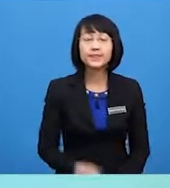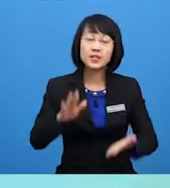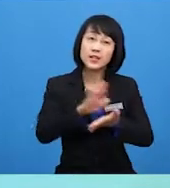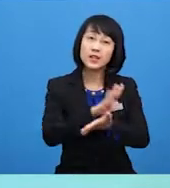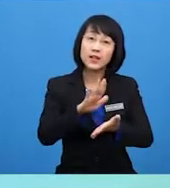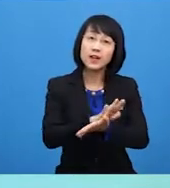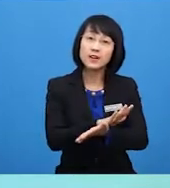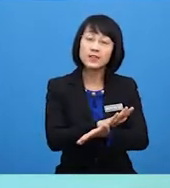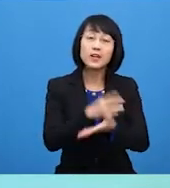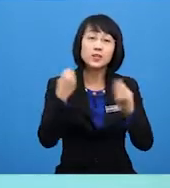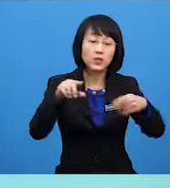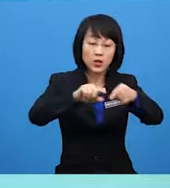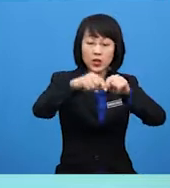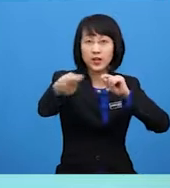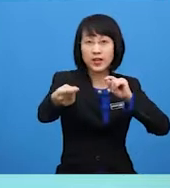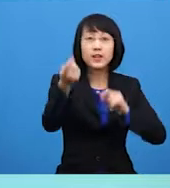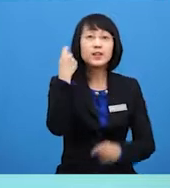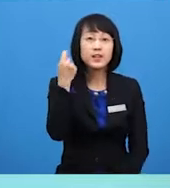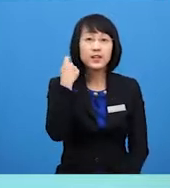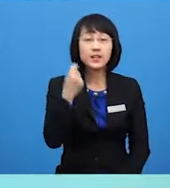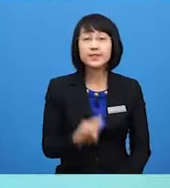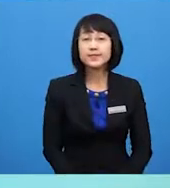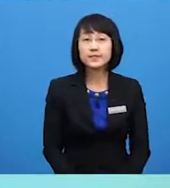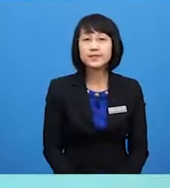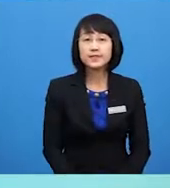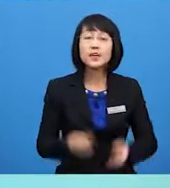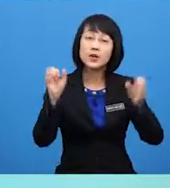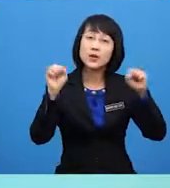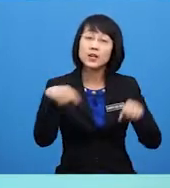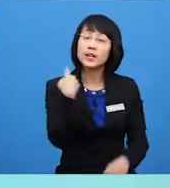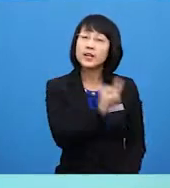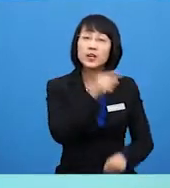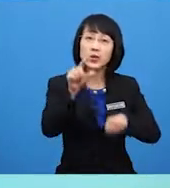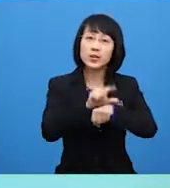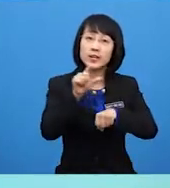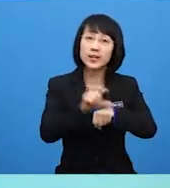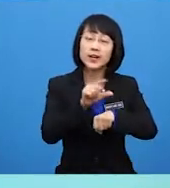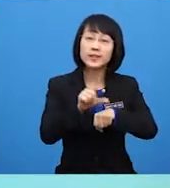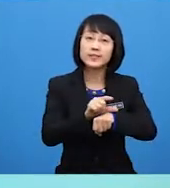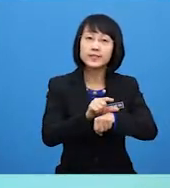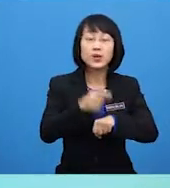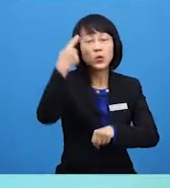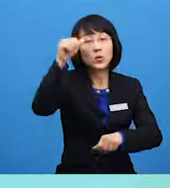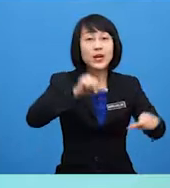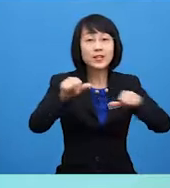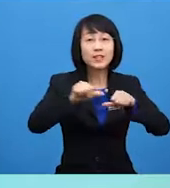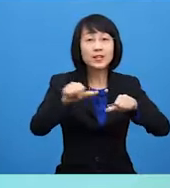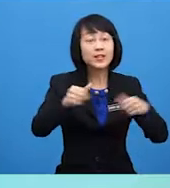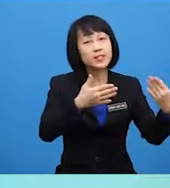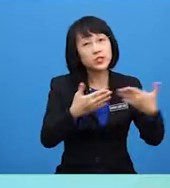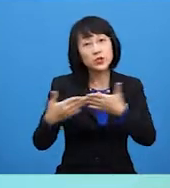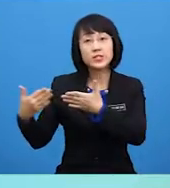Kertas yang telah kita koyakkan sebentar tadi boleh kita gunakan untuk aktiviti